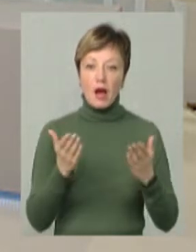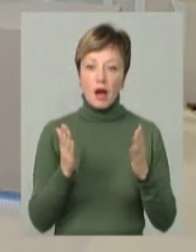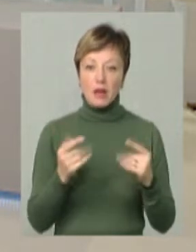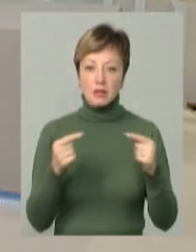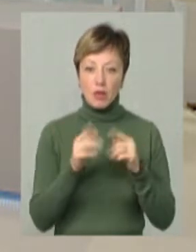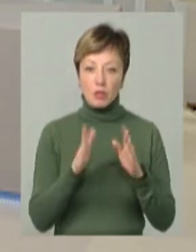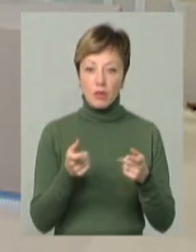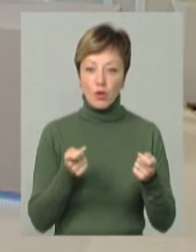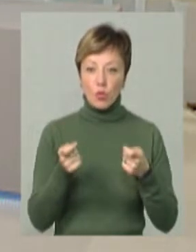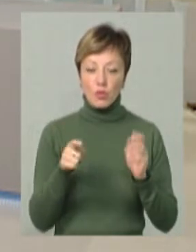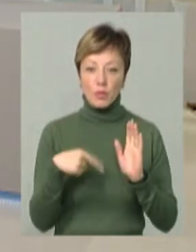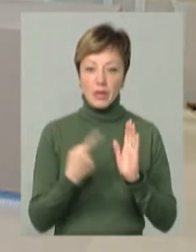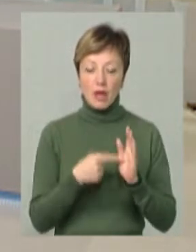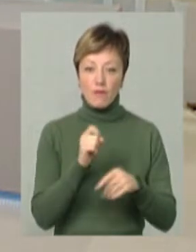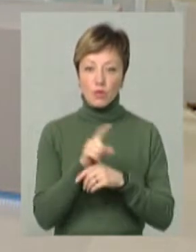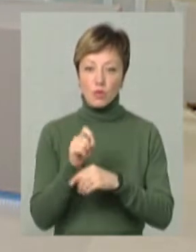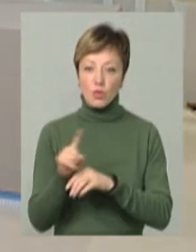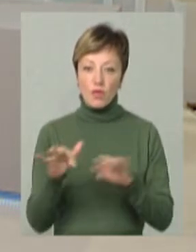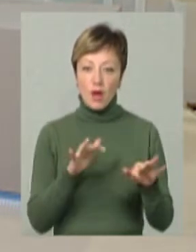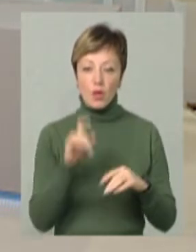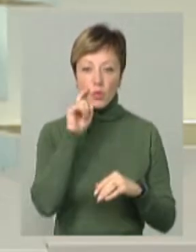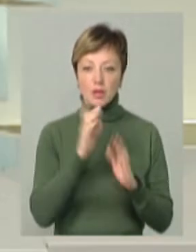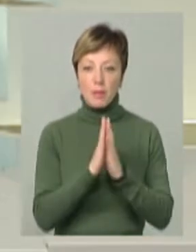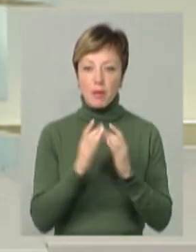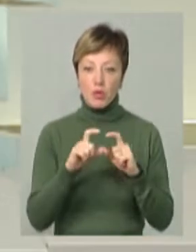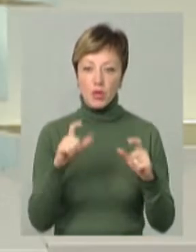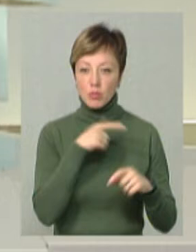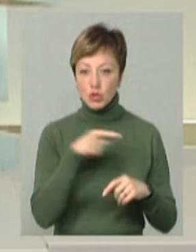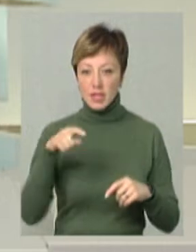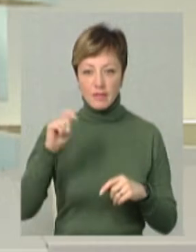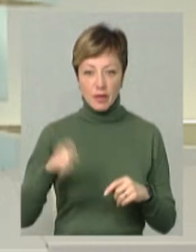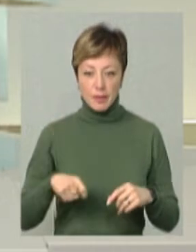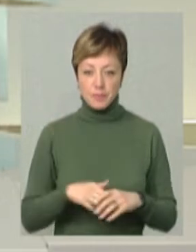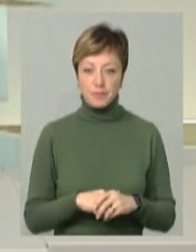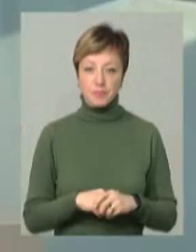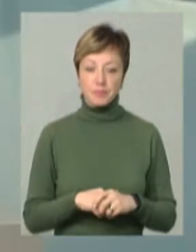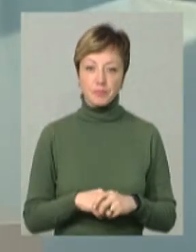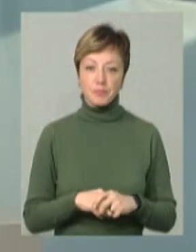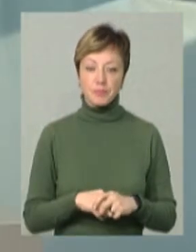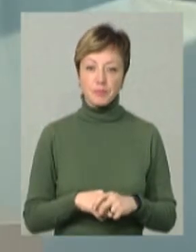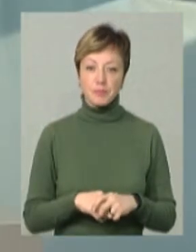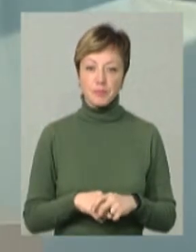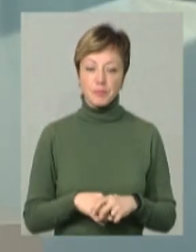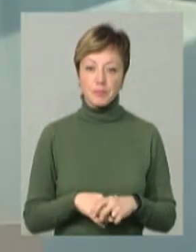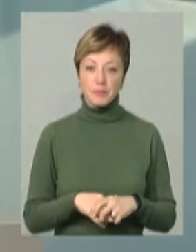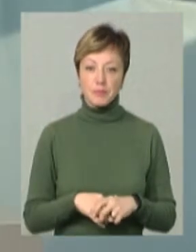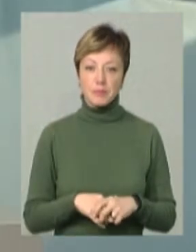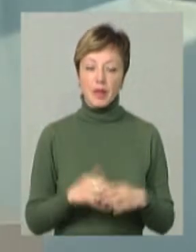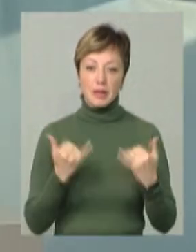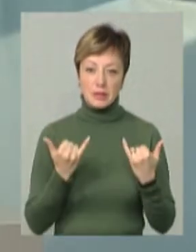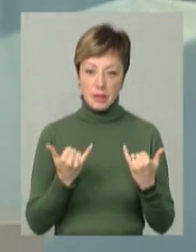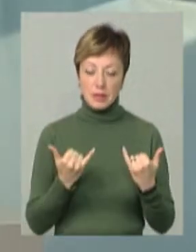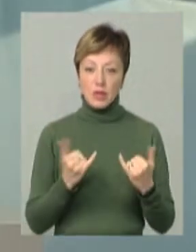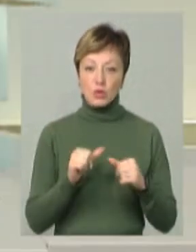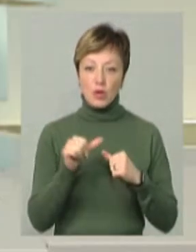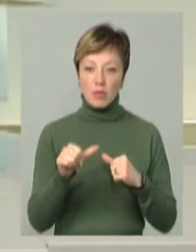буде врегульовувати питання функціонування українських бібліотек під час війни. Це новий орган, так? Так, це зараз наразі. Ось,